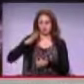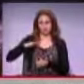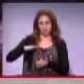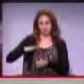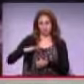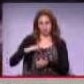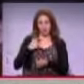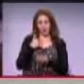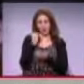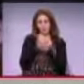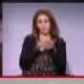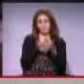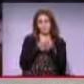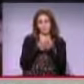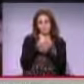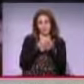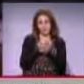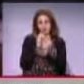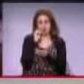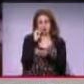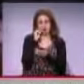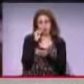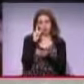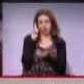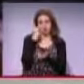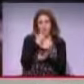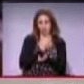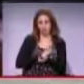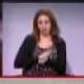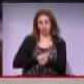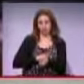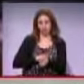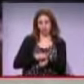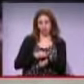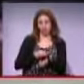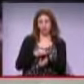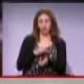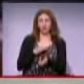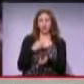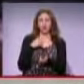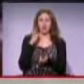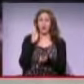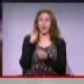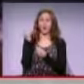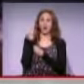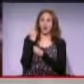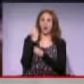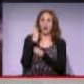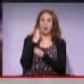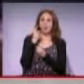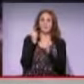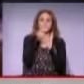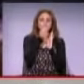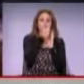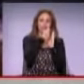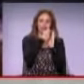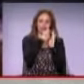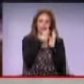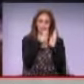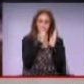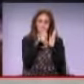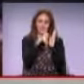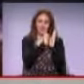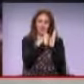ادخل المدرسه كان بابا الله يرحمه كان بيساعدني ان انا اكتب. فكان